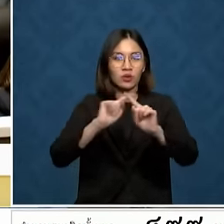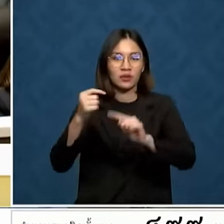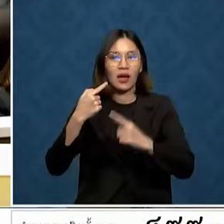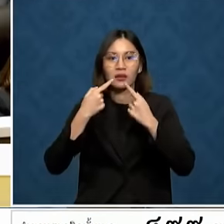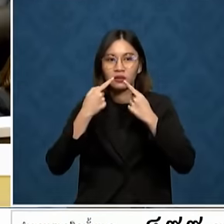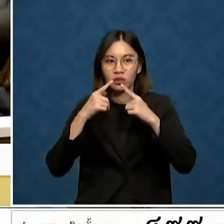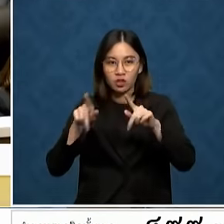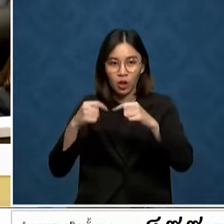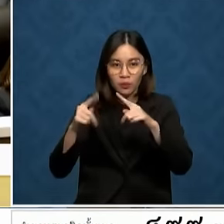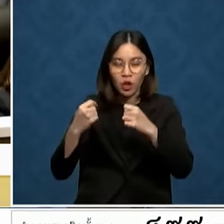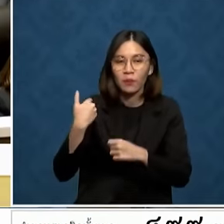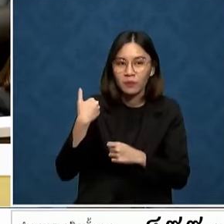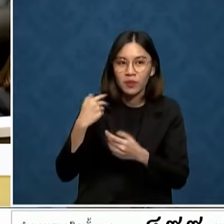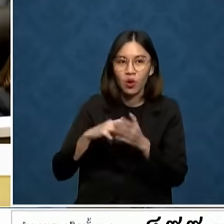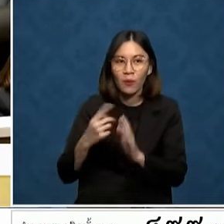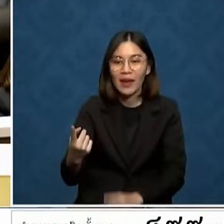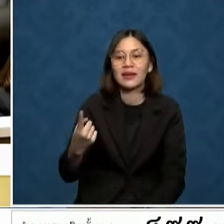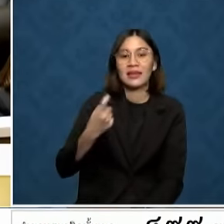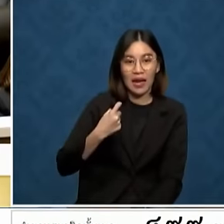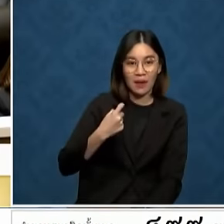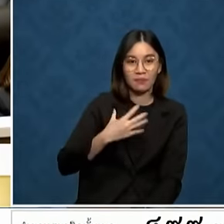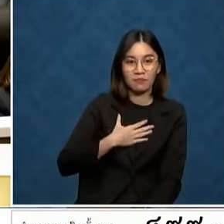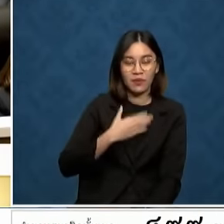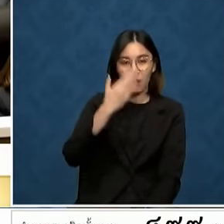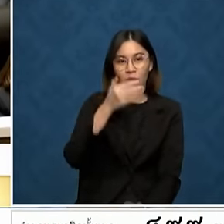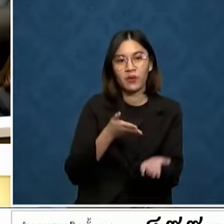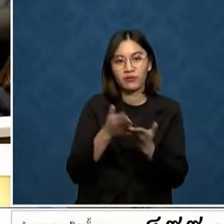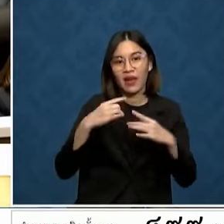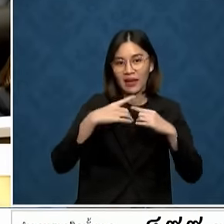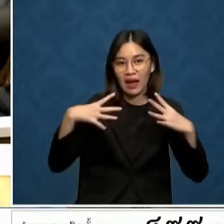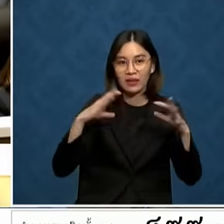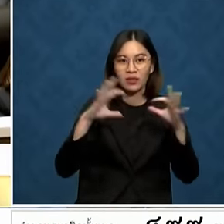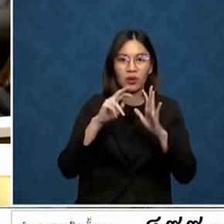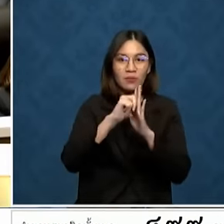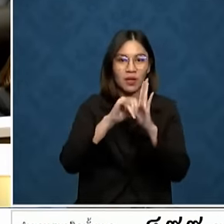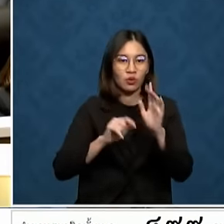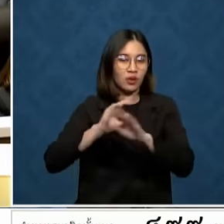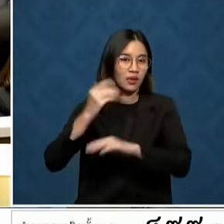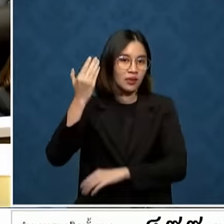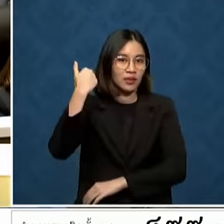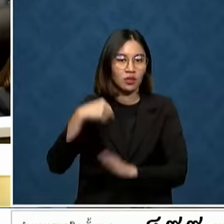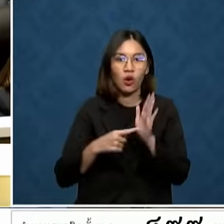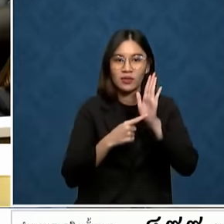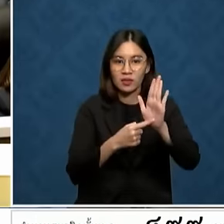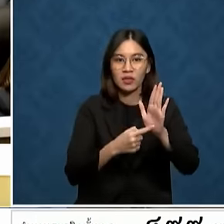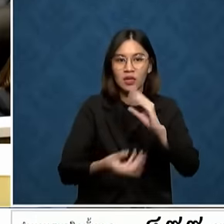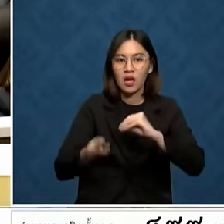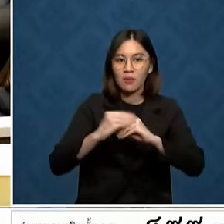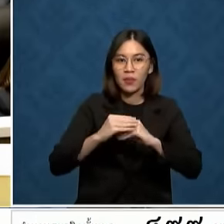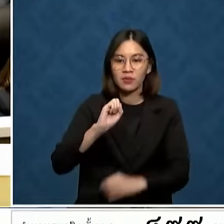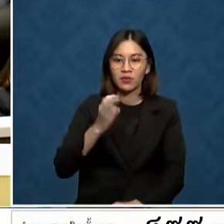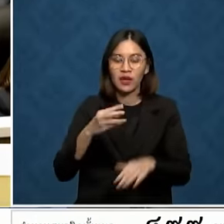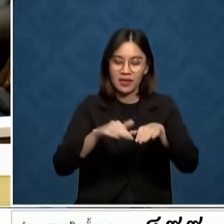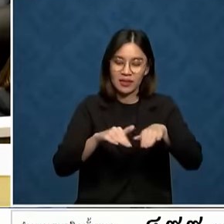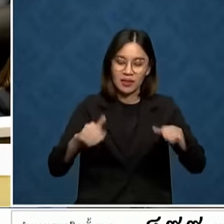จพยายามตอบโต้เราครับโยการพมาถามเราในฐานะ chaotic ไครั้งเกี่ยวกันโยบาย ทเราเคยเสนอไ้ในการเพิ่มสวาีการเด็แล